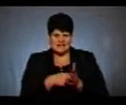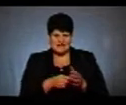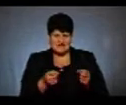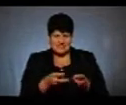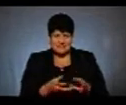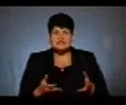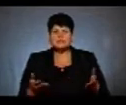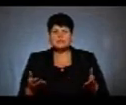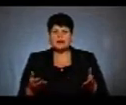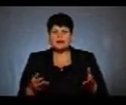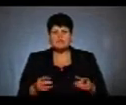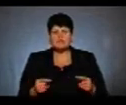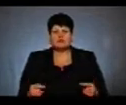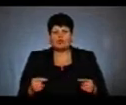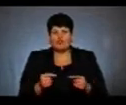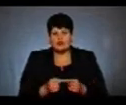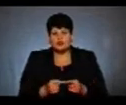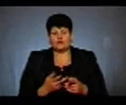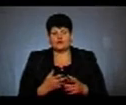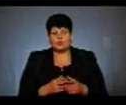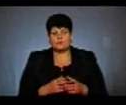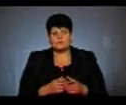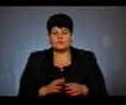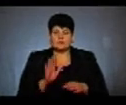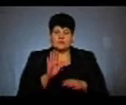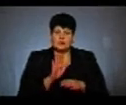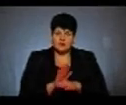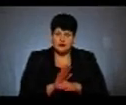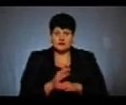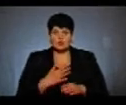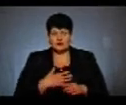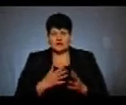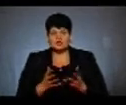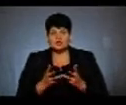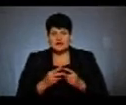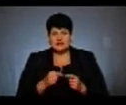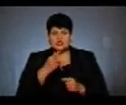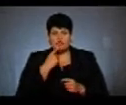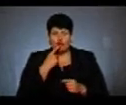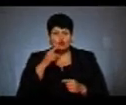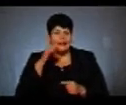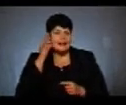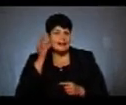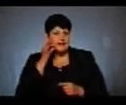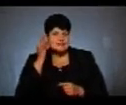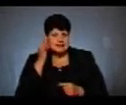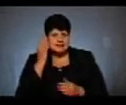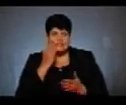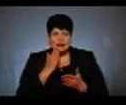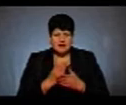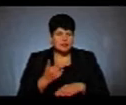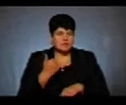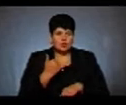до методичних настанов і зв'язку з тим, що в нас чисельність червоної лисиці, яка є основним збудником сказу в